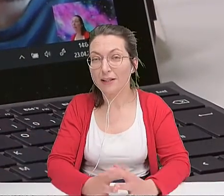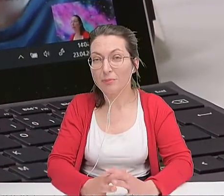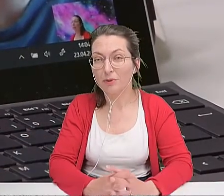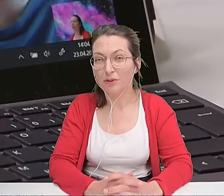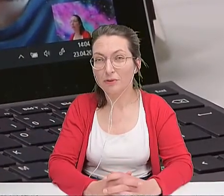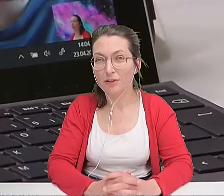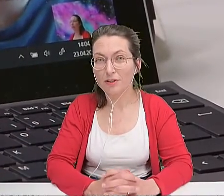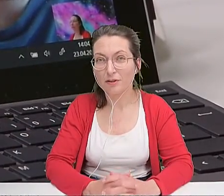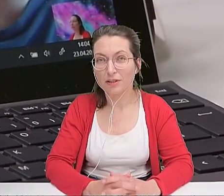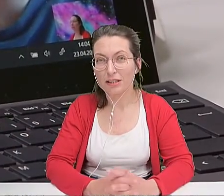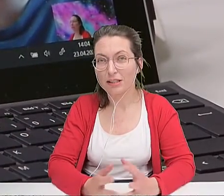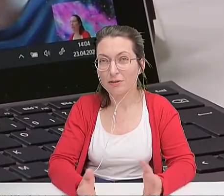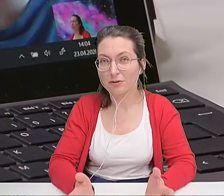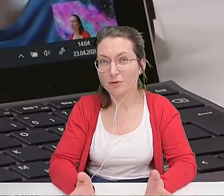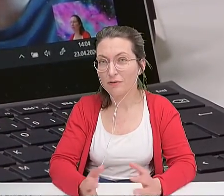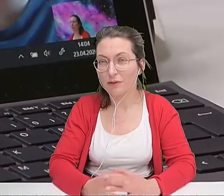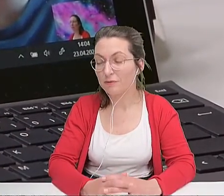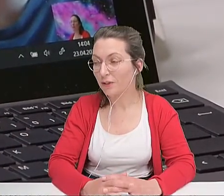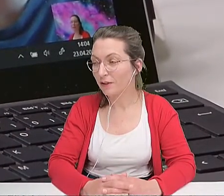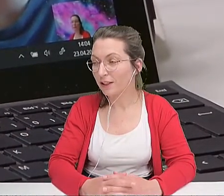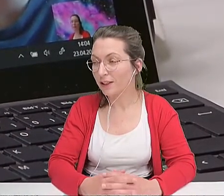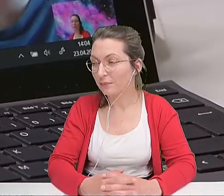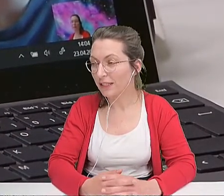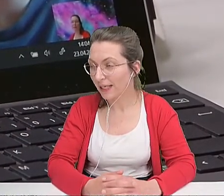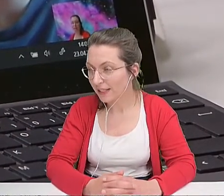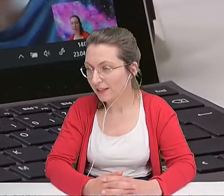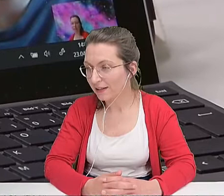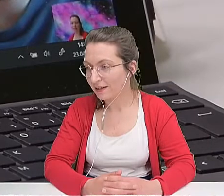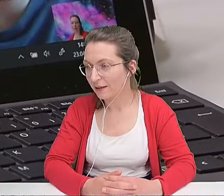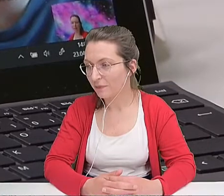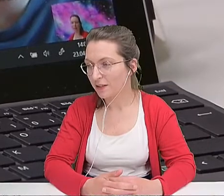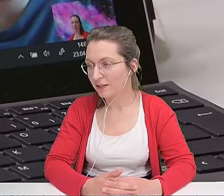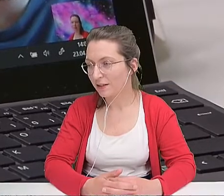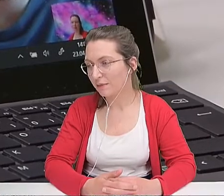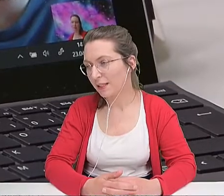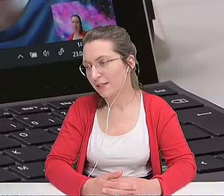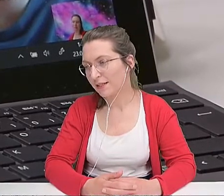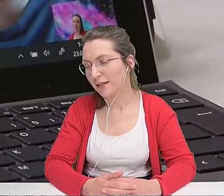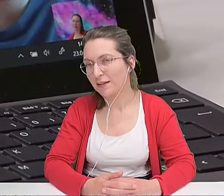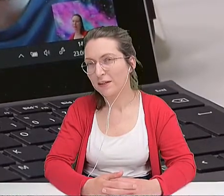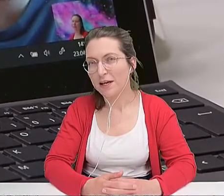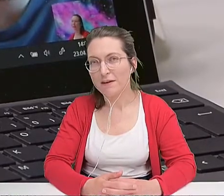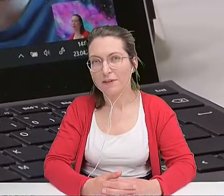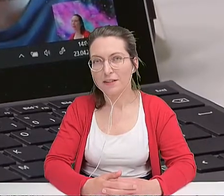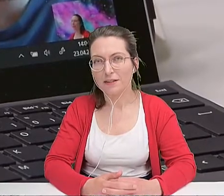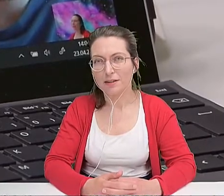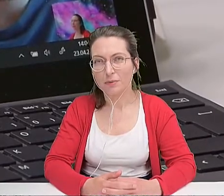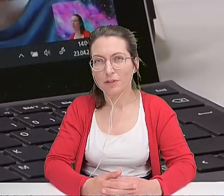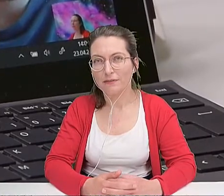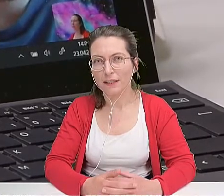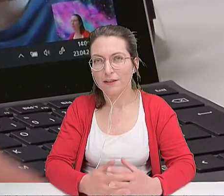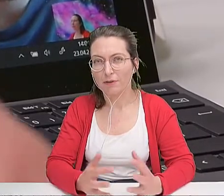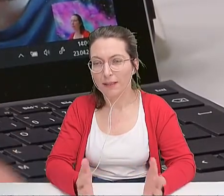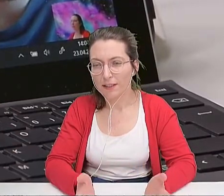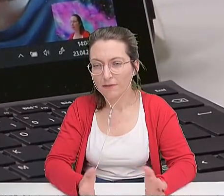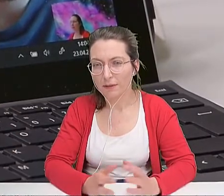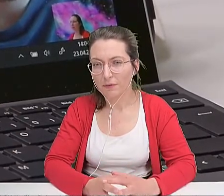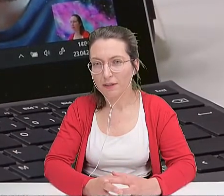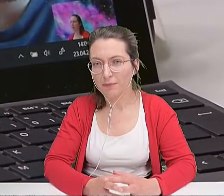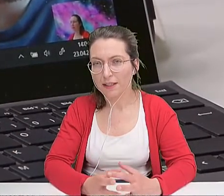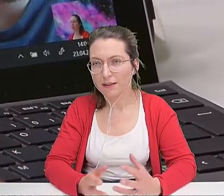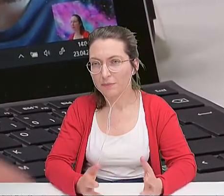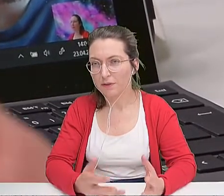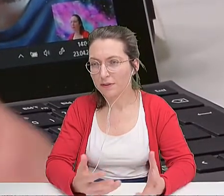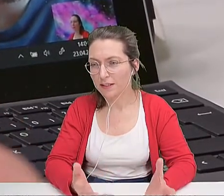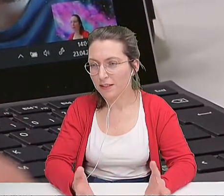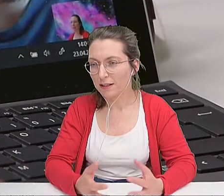für Angebote nutzen, und das ist auch ein Grund, warum wir euch hier mit eingeladen haben, dass ihr mal zeigt, was denn die bundesweiten